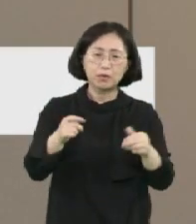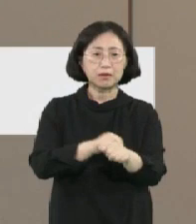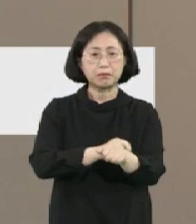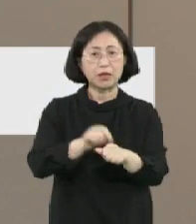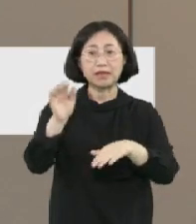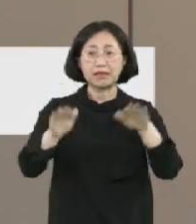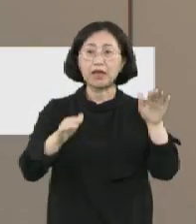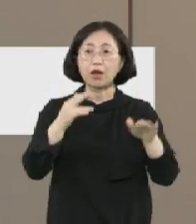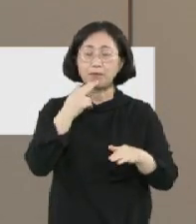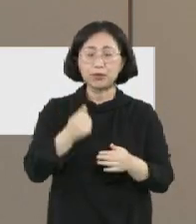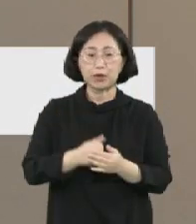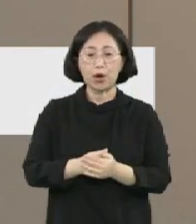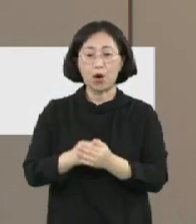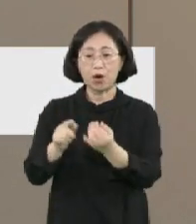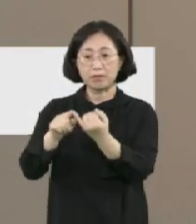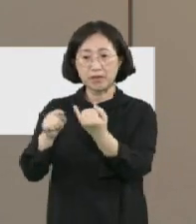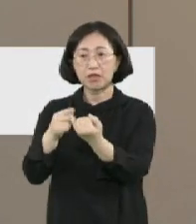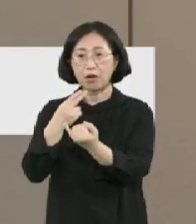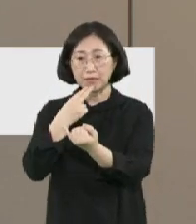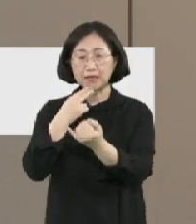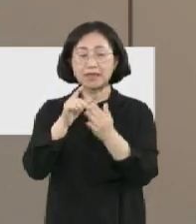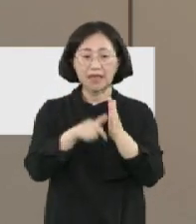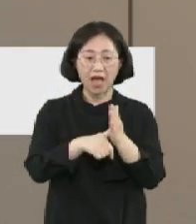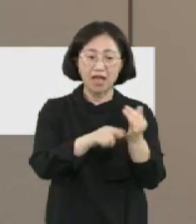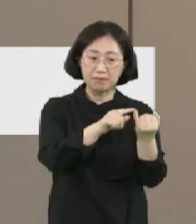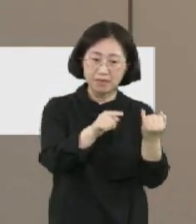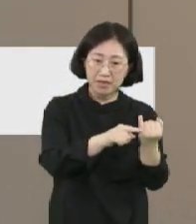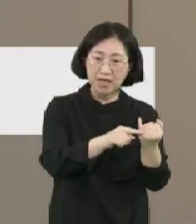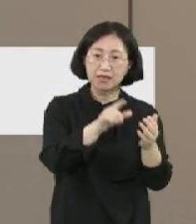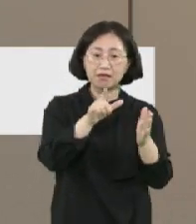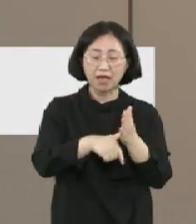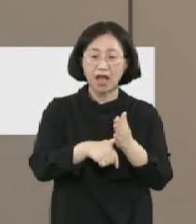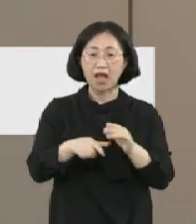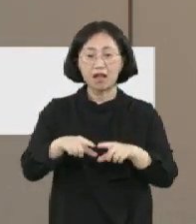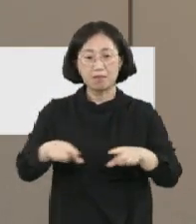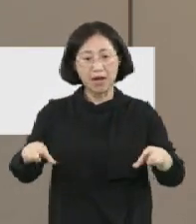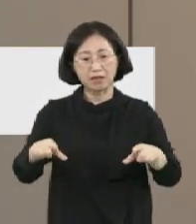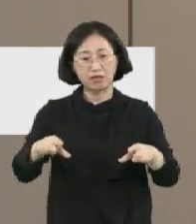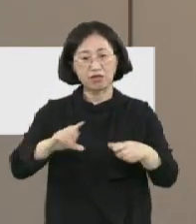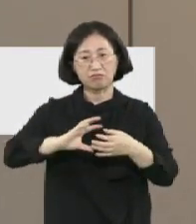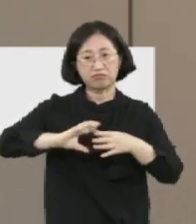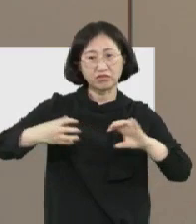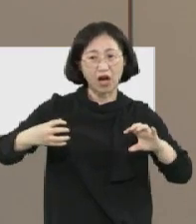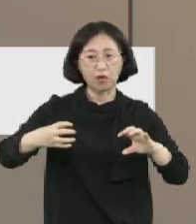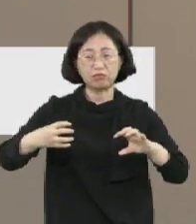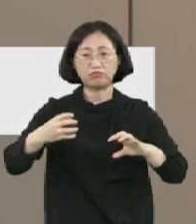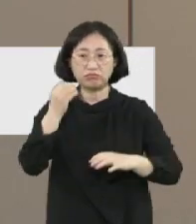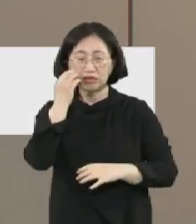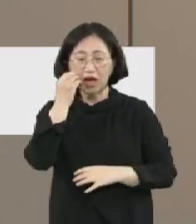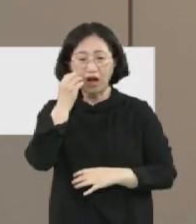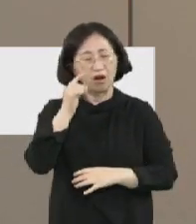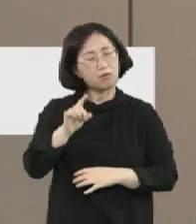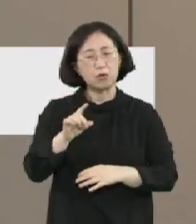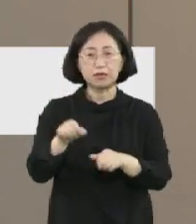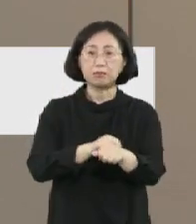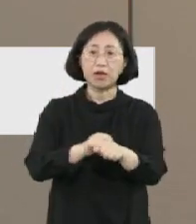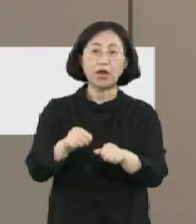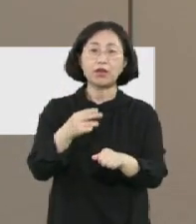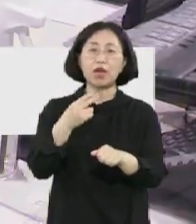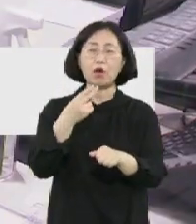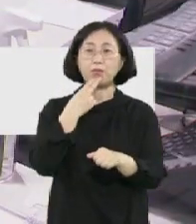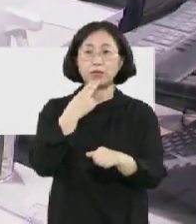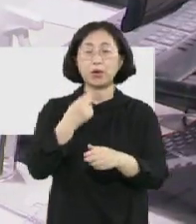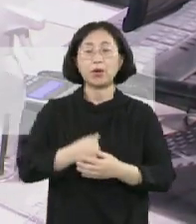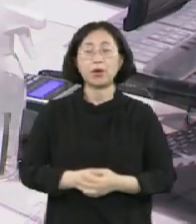되어 있습니다. 비임신 시하고 임신했을 때하고 일반적인 부작용과 그리고 임신 예후가 큰 차이가 없는 걸로 되어